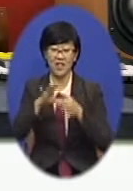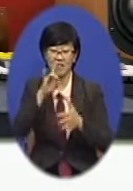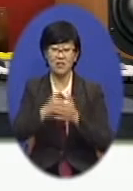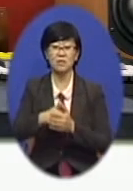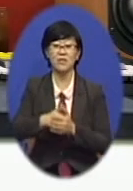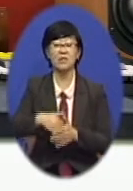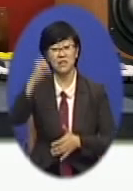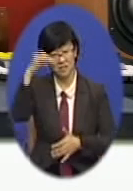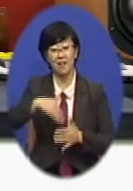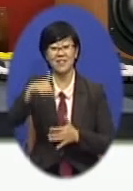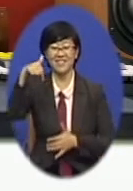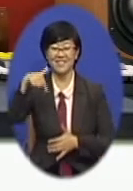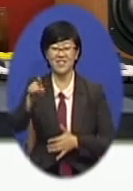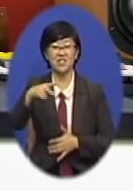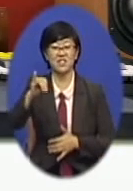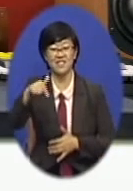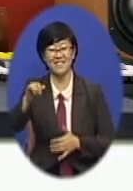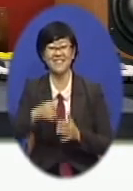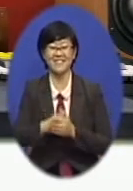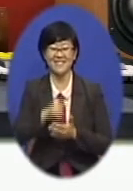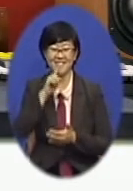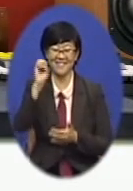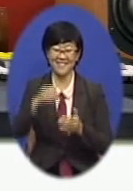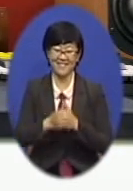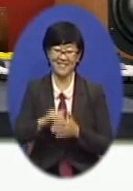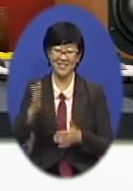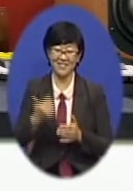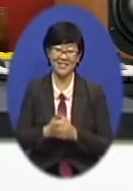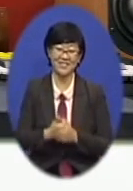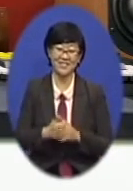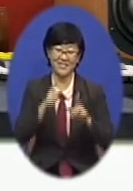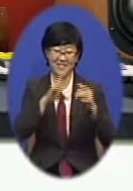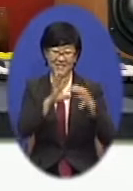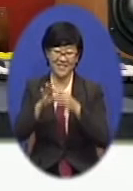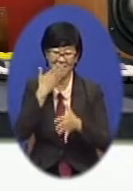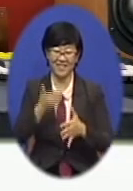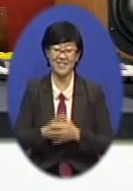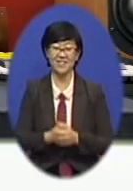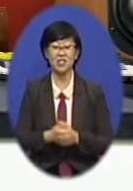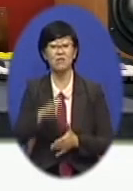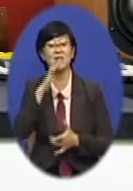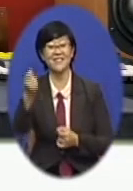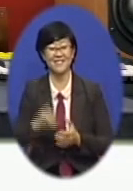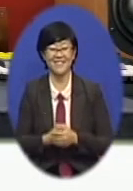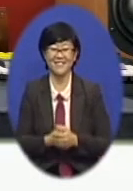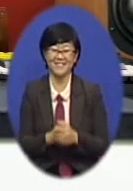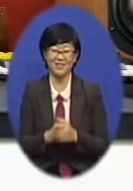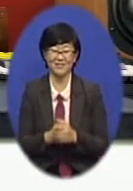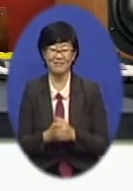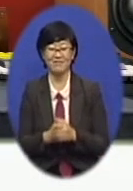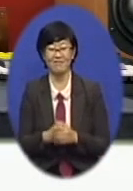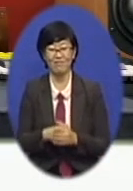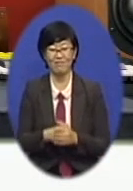돼. 그럼 연결이 잘 안 되면 저 거시기 하고 얘기하면 그 말이 연결이 돼요. 맞아요. 예.